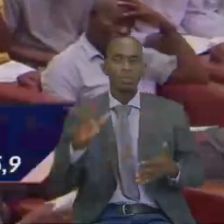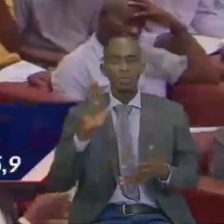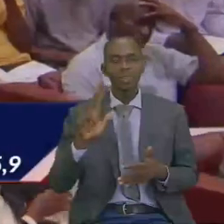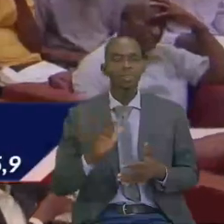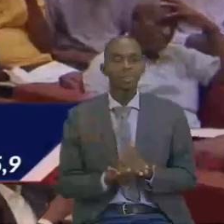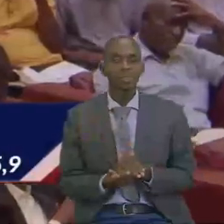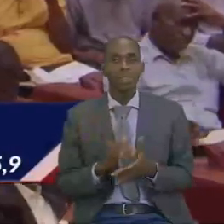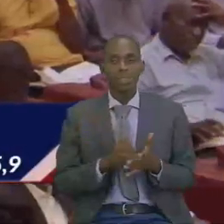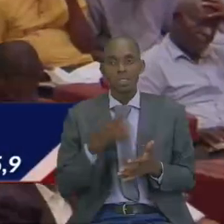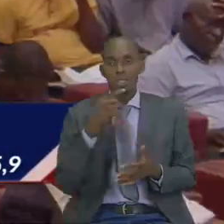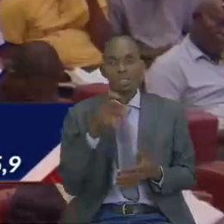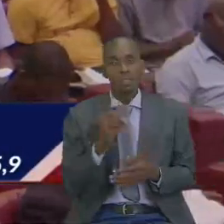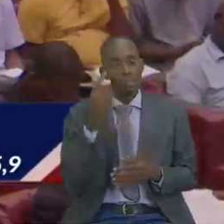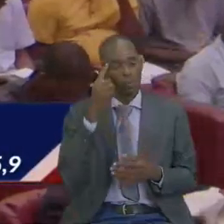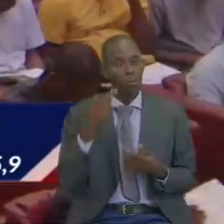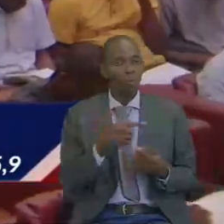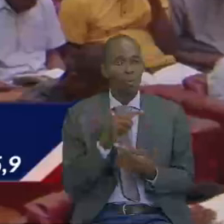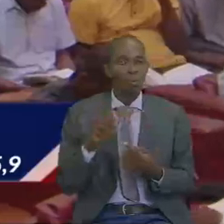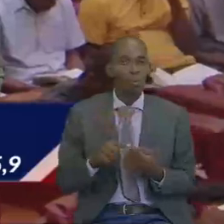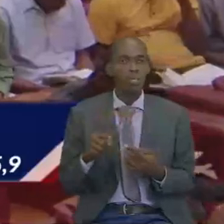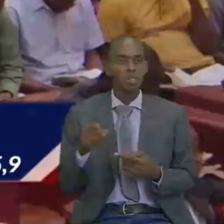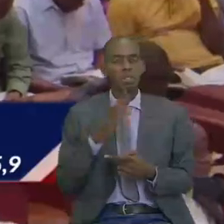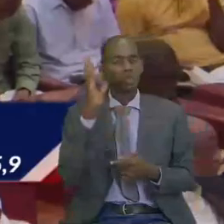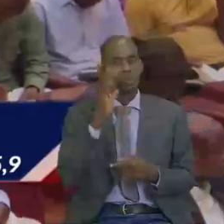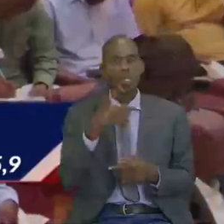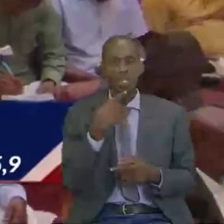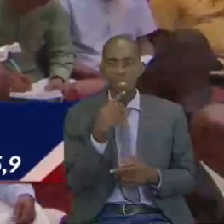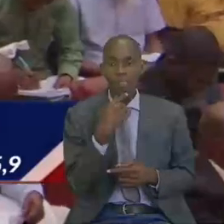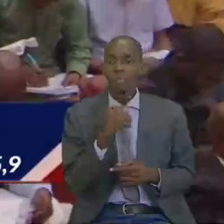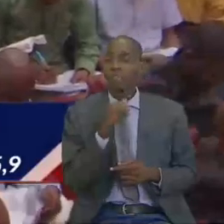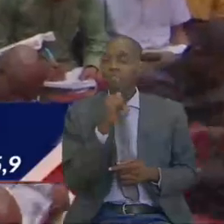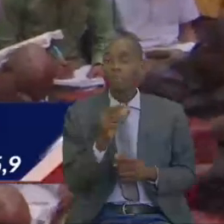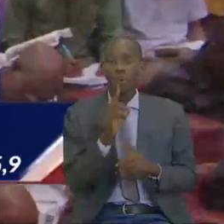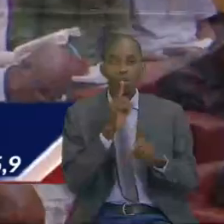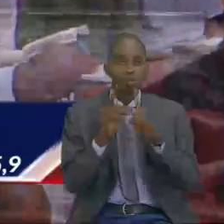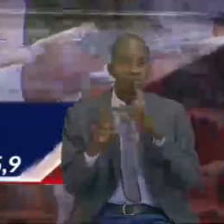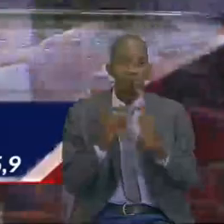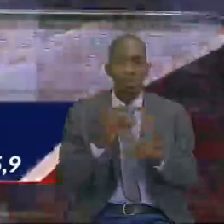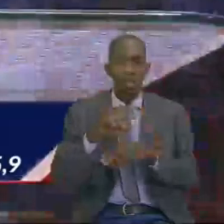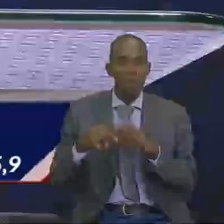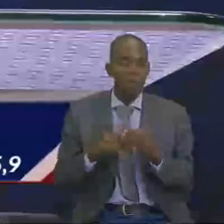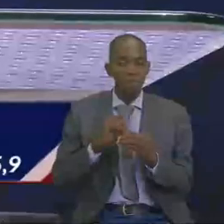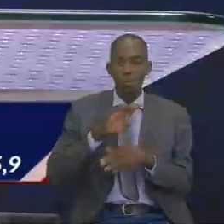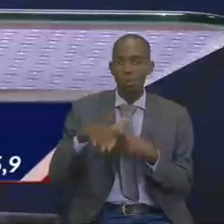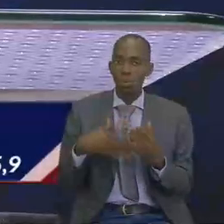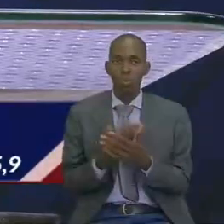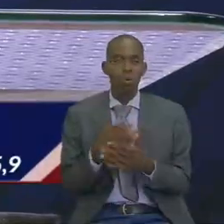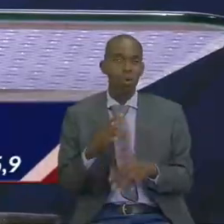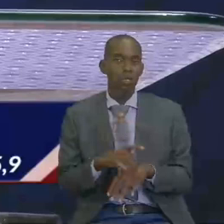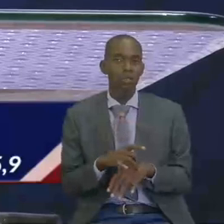1 Thessaloniciens 5, verset 3. Quand les hommes diront, ceci mena parle de toute la terre,